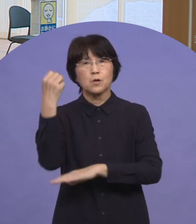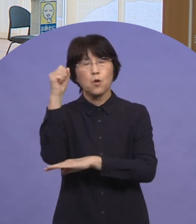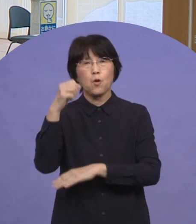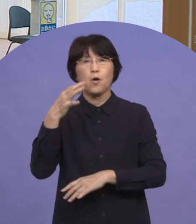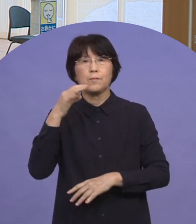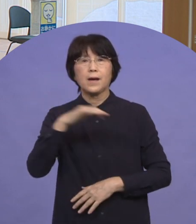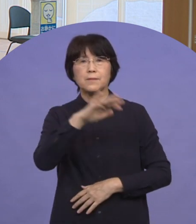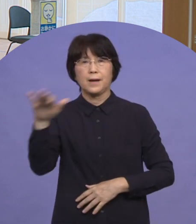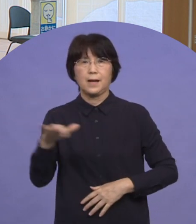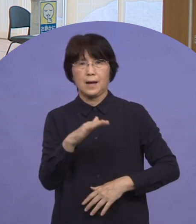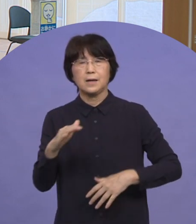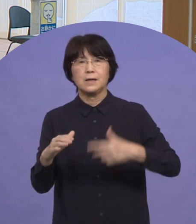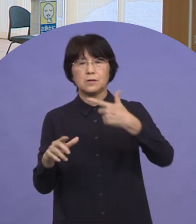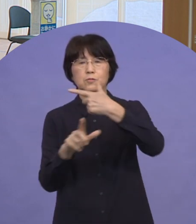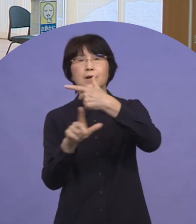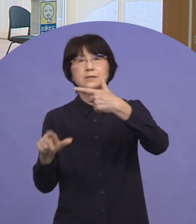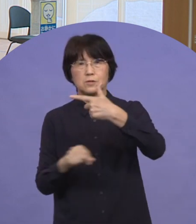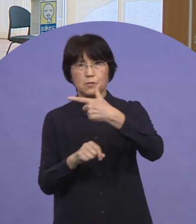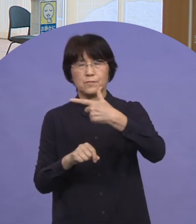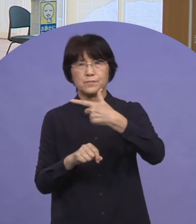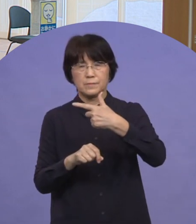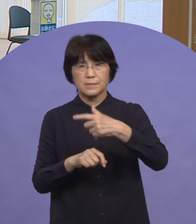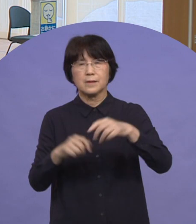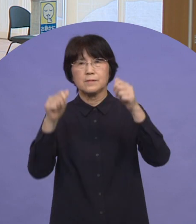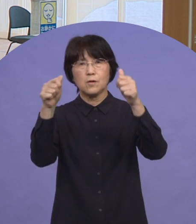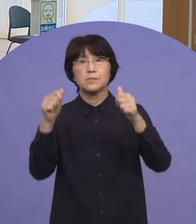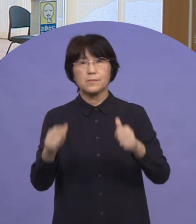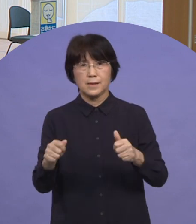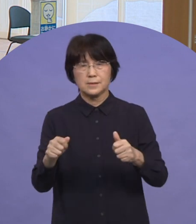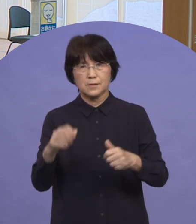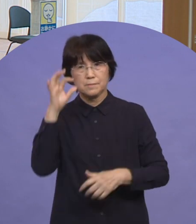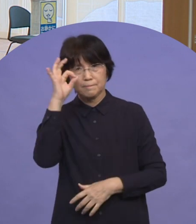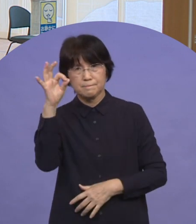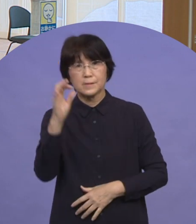6月号市公式ウェブサイトをご覧ください。